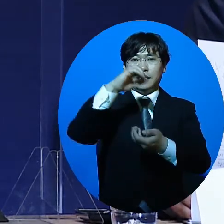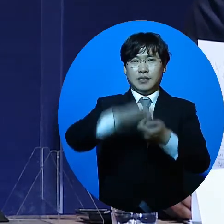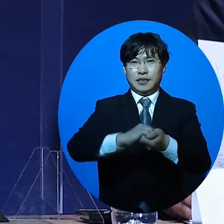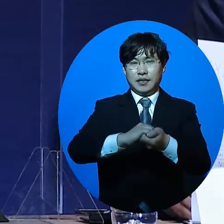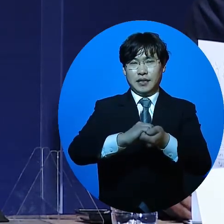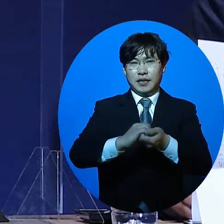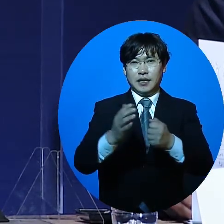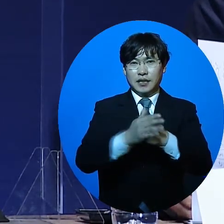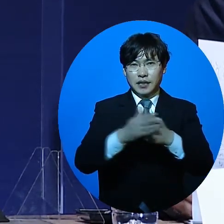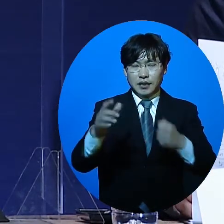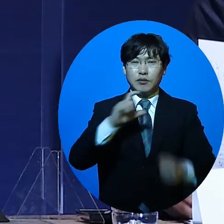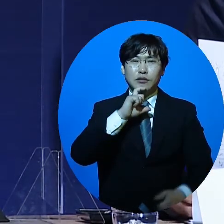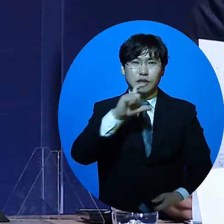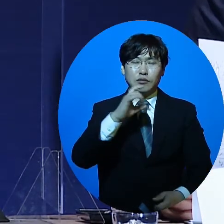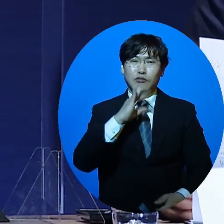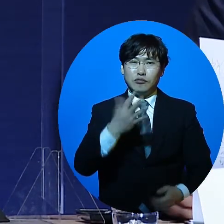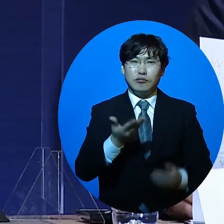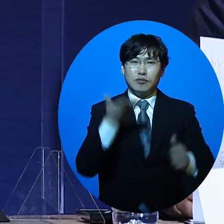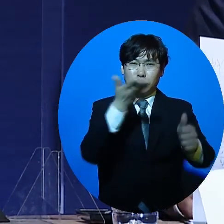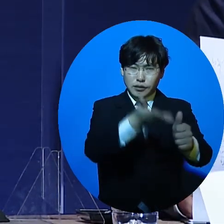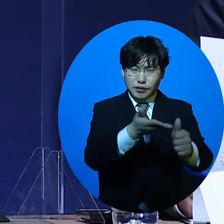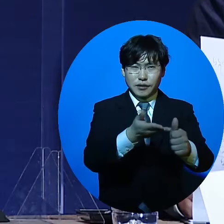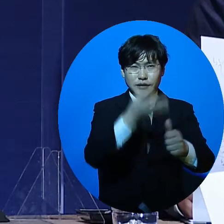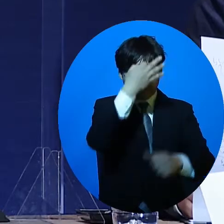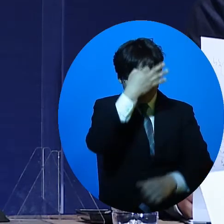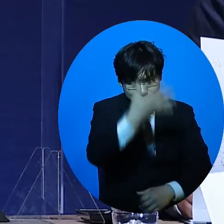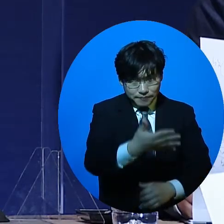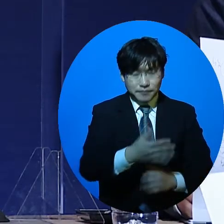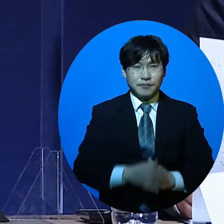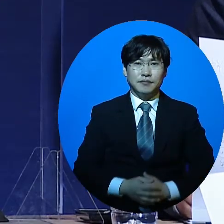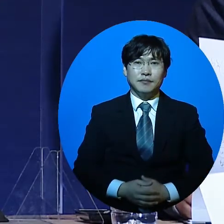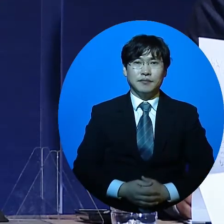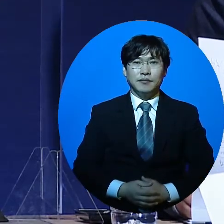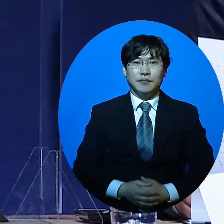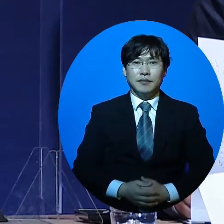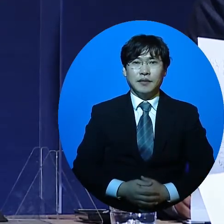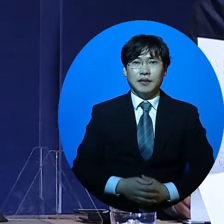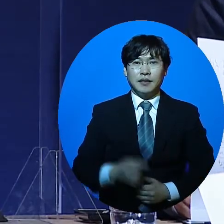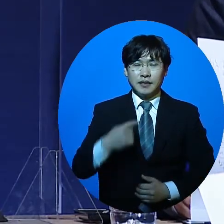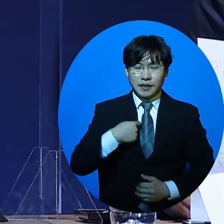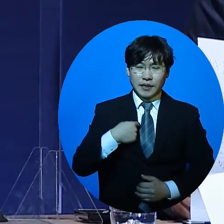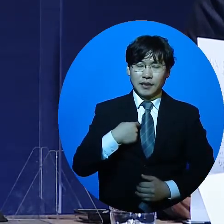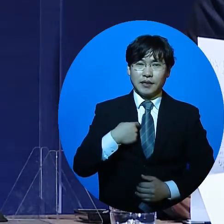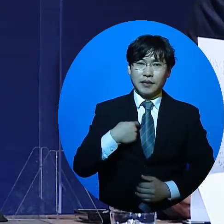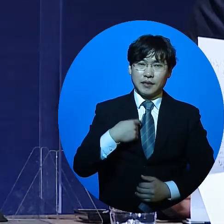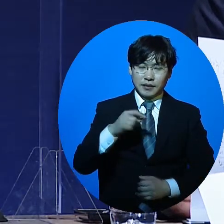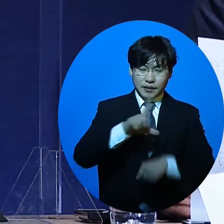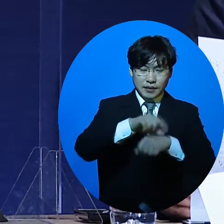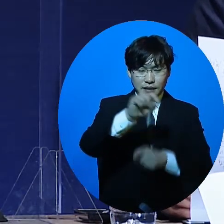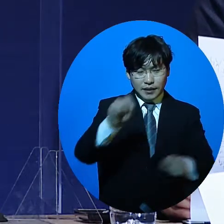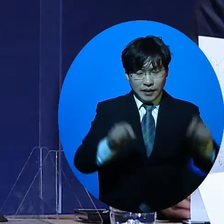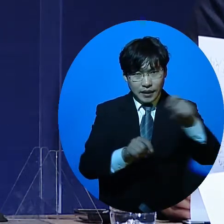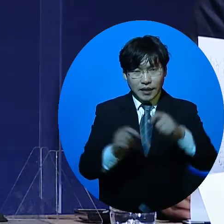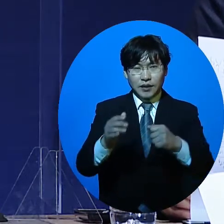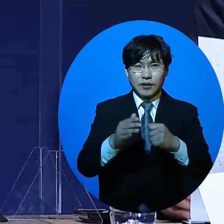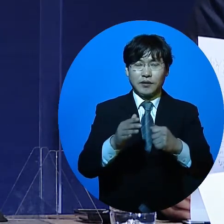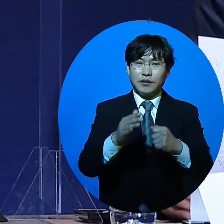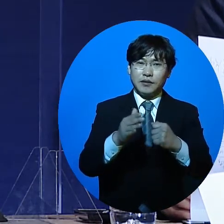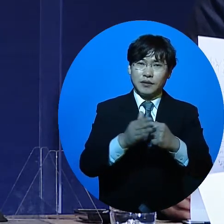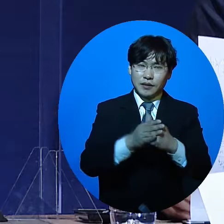일찍 좀 마무리된 것을 죄송스럽게 생각하고 더불어서 제가 조금 늦은 거에 대해서는 진짜 죄송한 마음 그만 길이